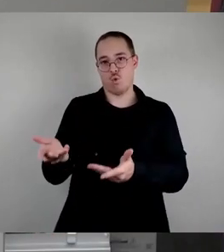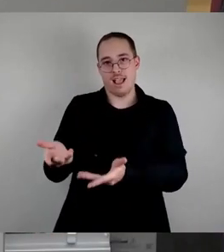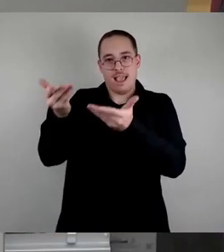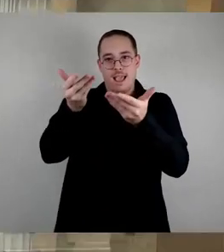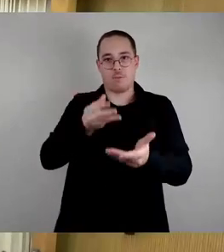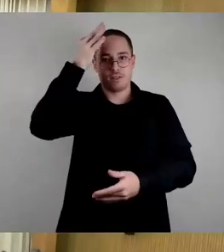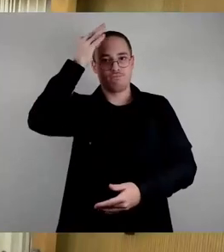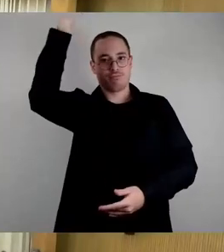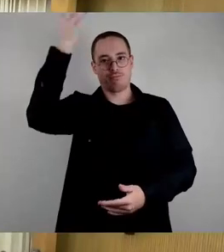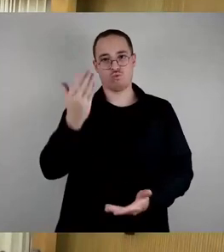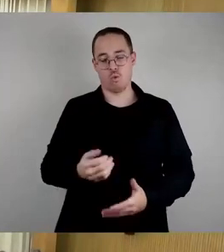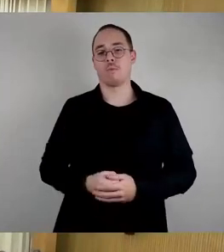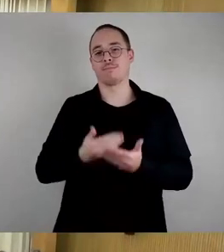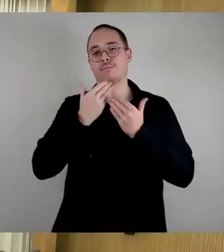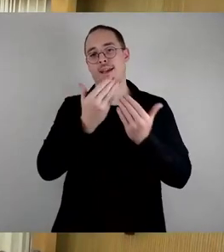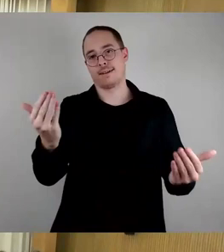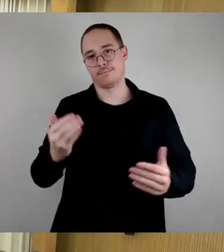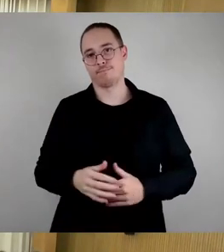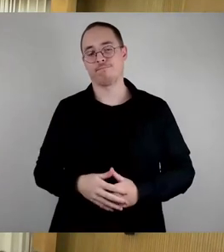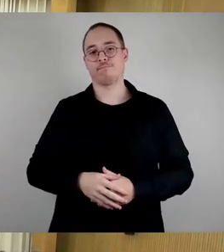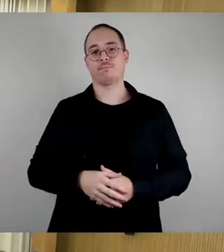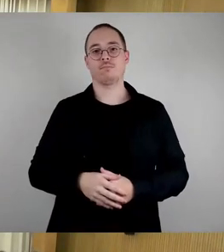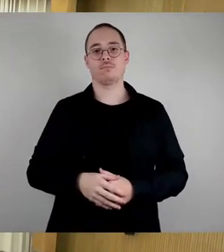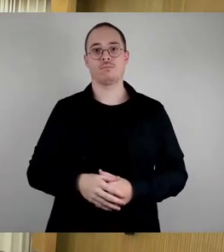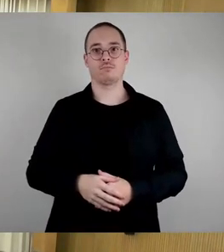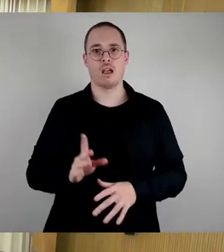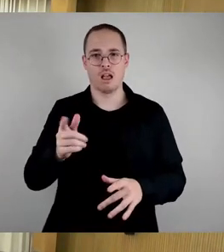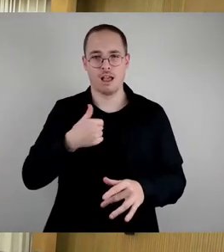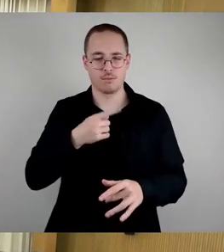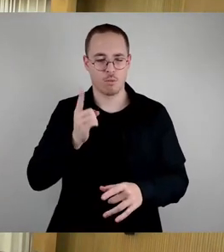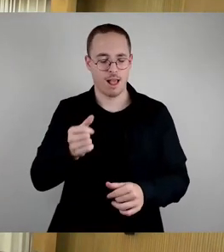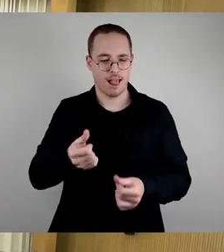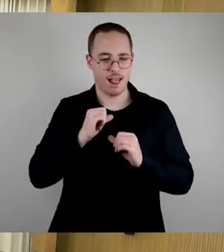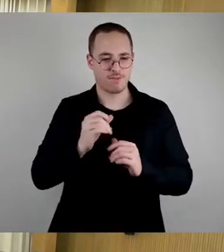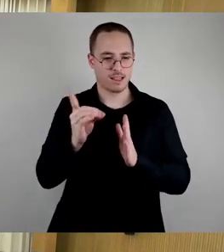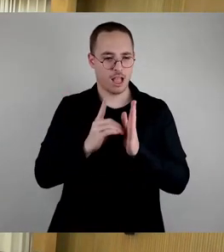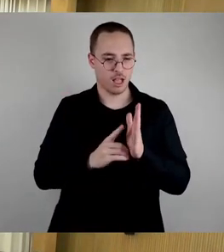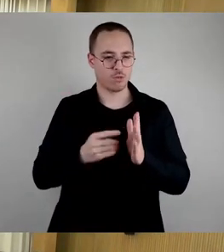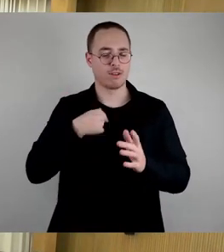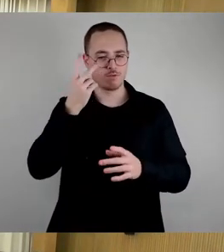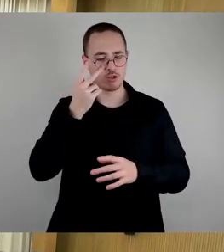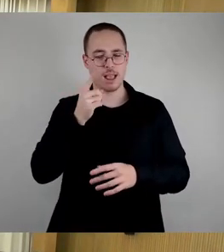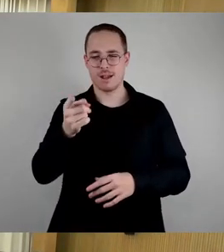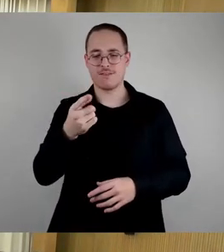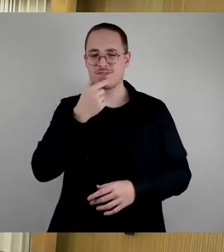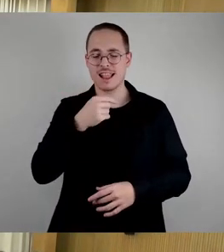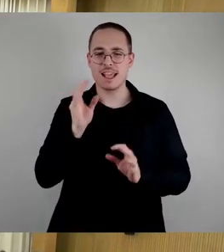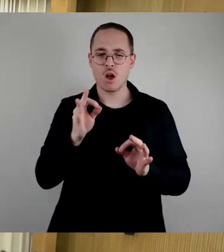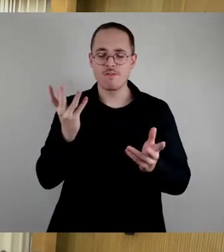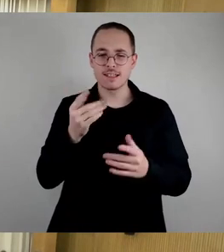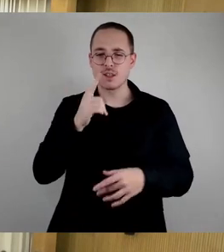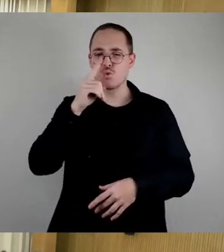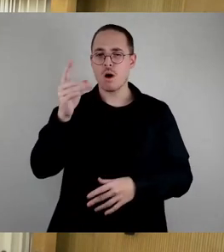müssen Sie mir kurz noch mal helfen, weil der, ich habe das Datum verstanden. Sie wollen jetzt nur den Punkt 2 oder bloß den Punkt 2? Okay.